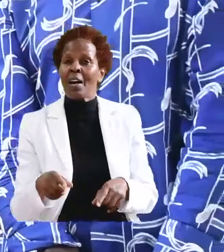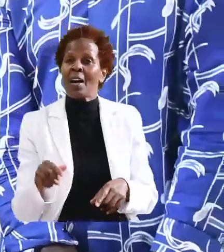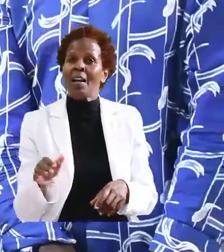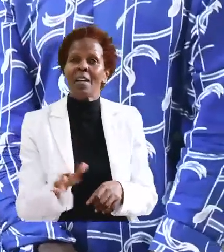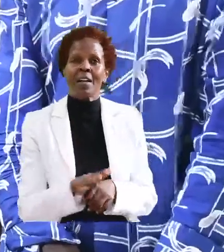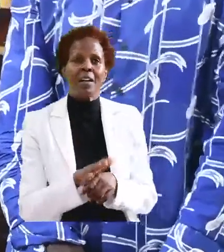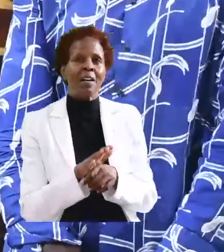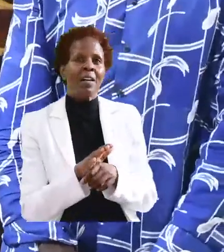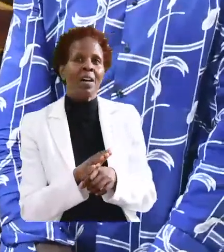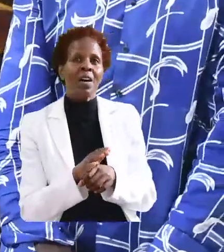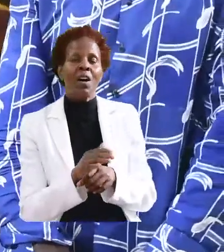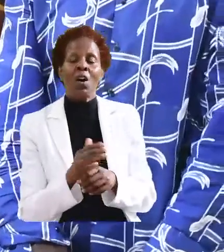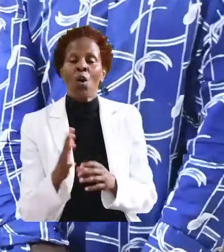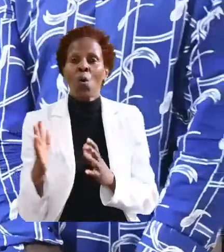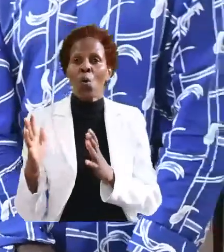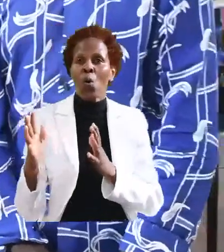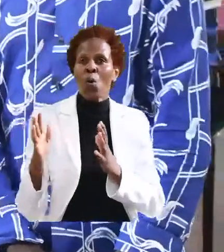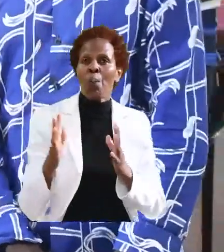sana